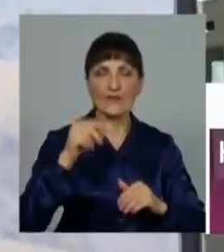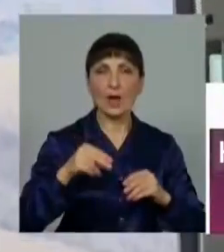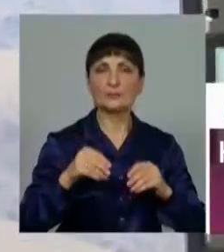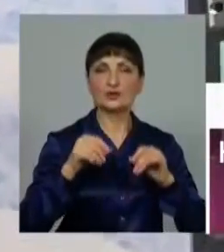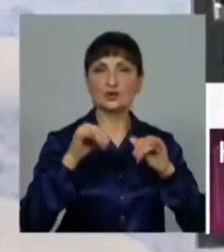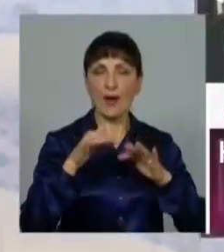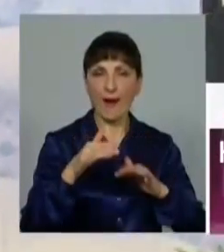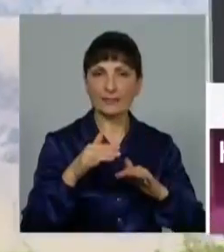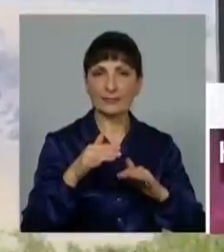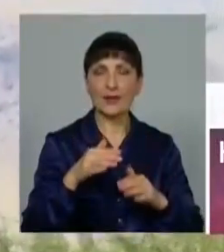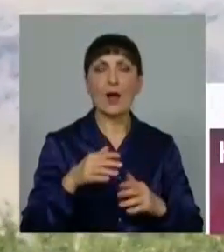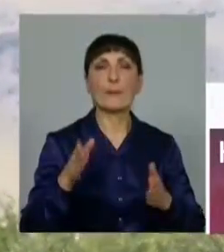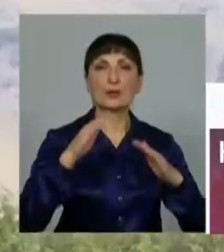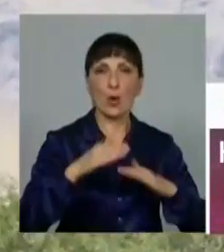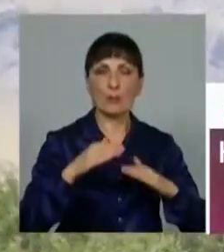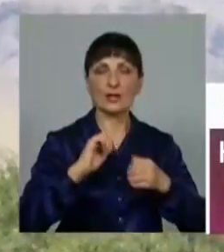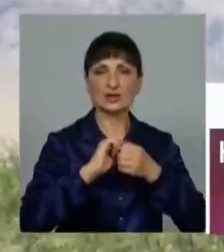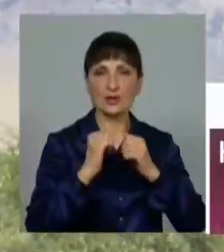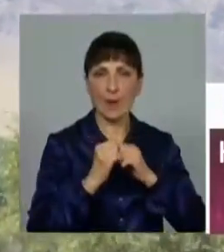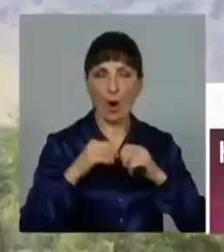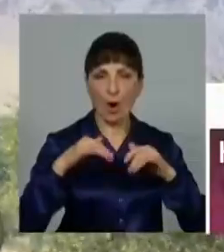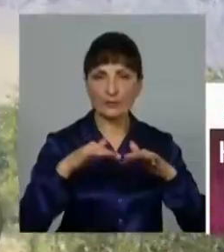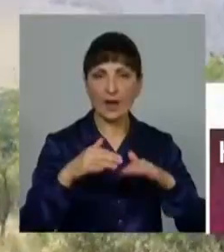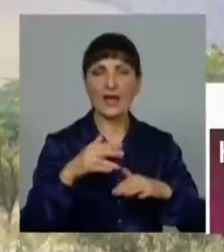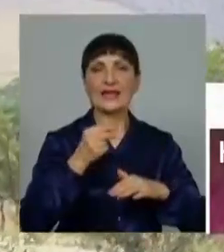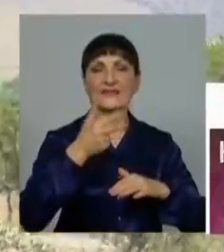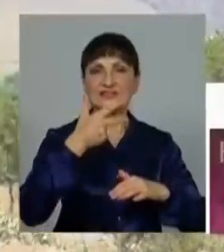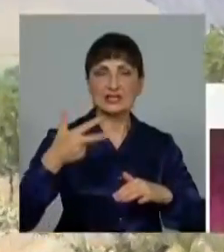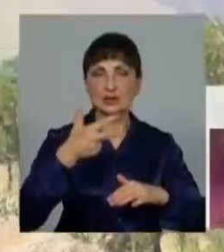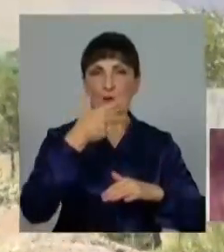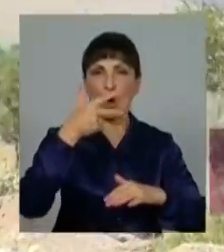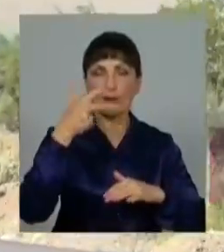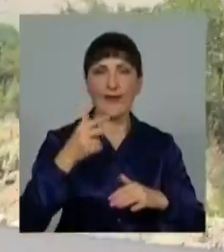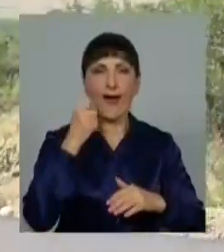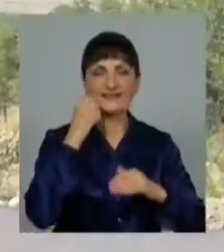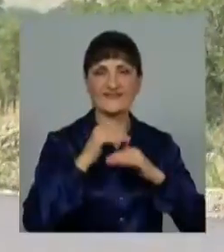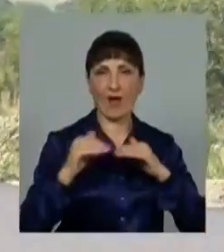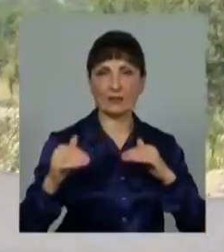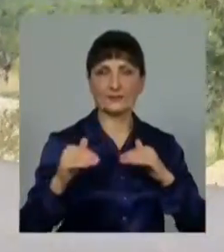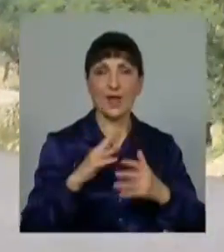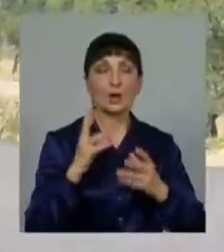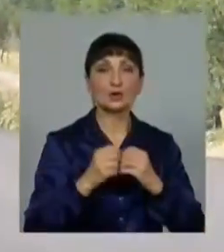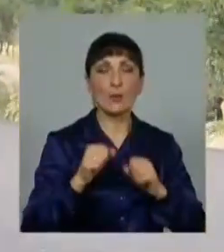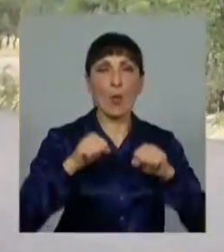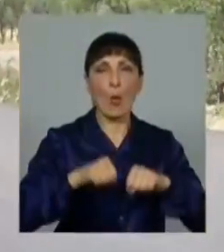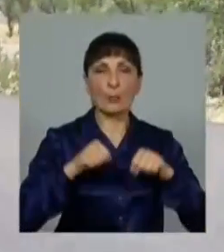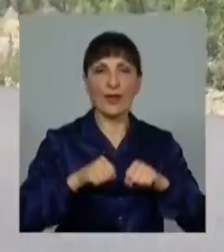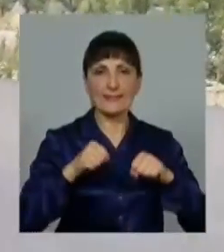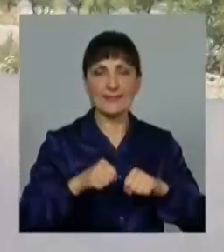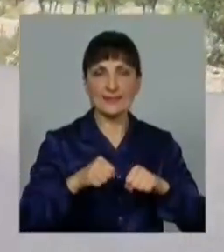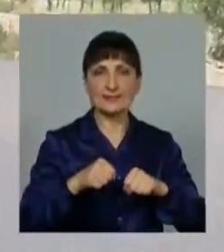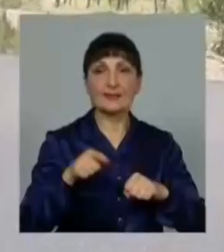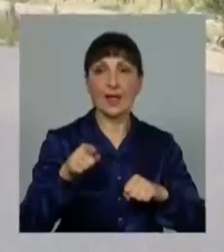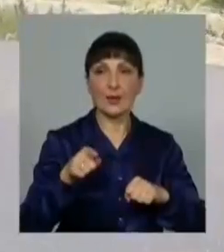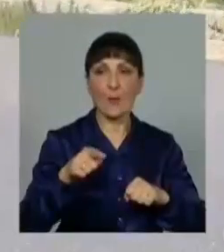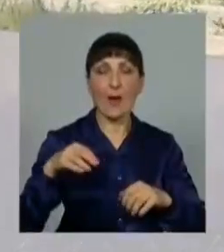песчаная гравийная смесь. Затем засыпают щебенкой и в 3 слоя укладывают сам асфальт. И для того, чтобы уплотнить все покрытие, на